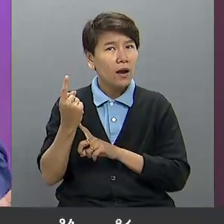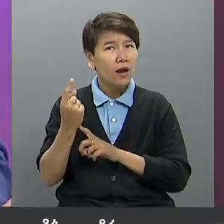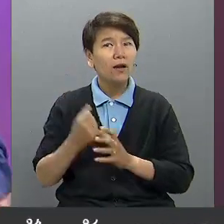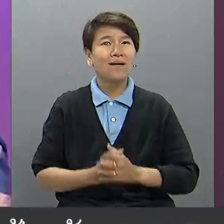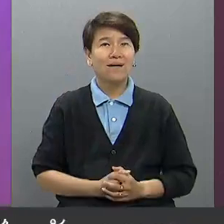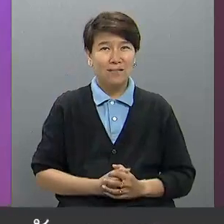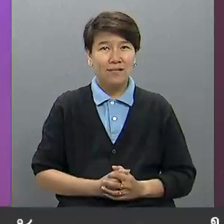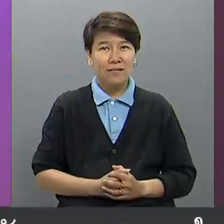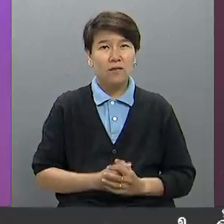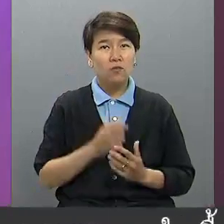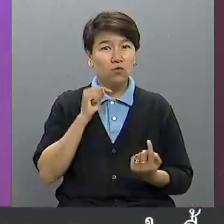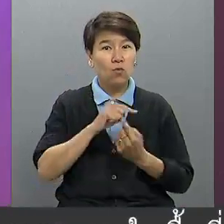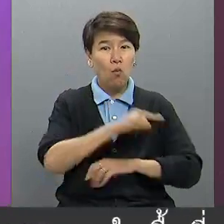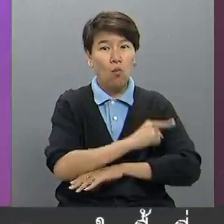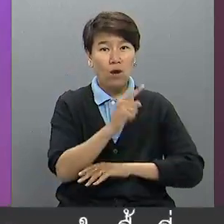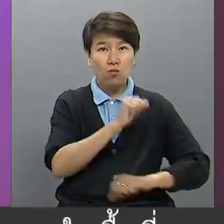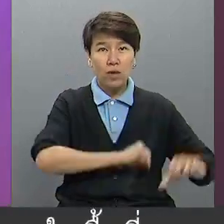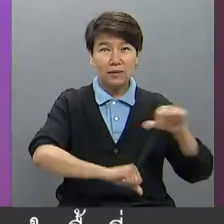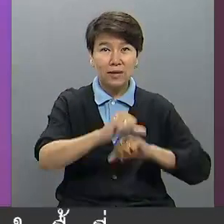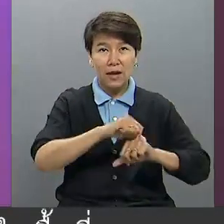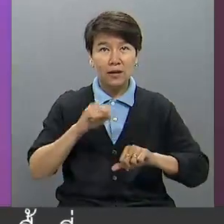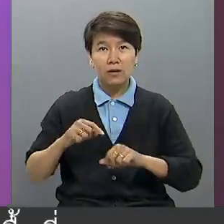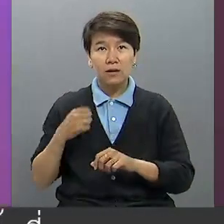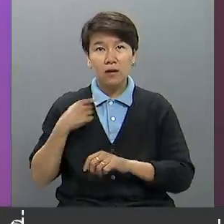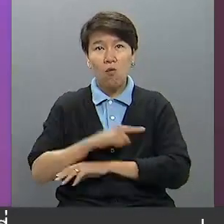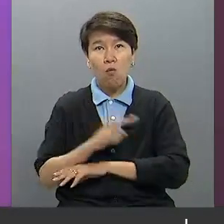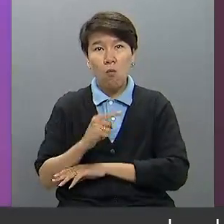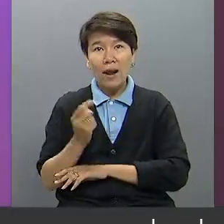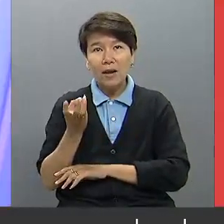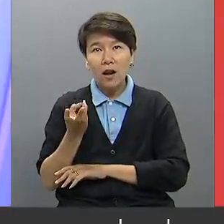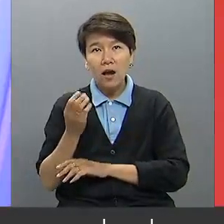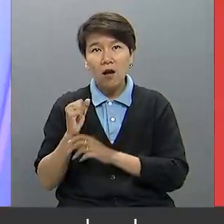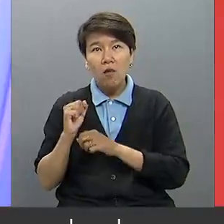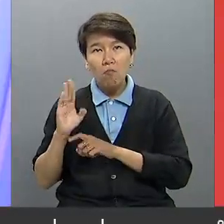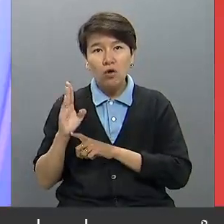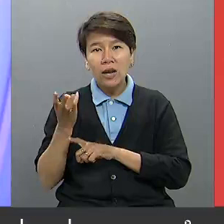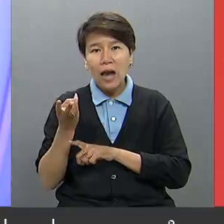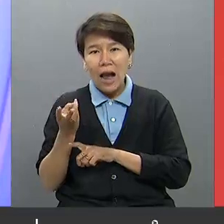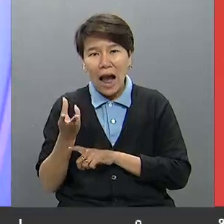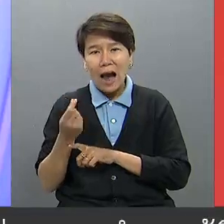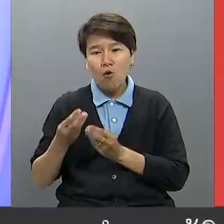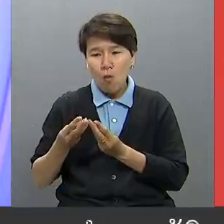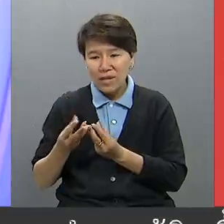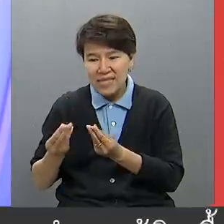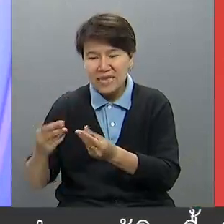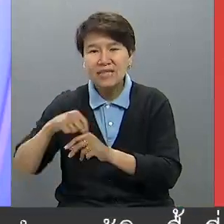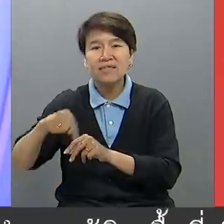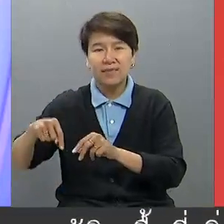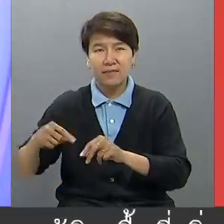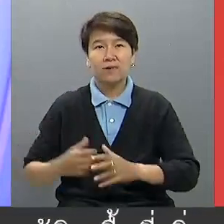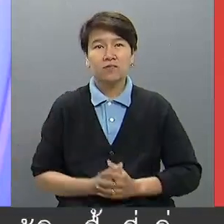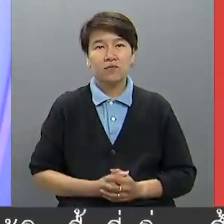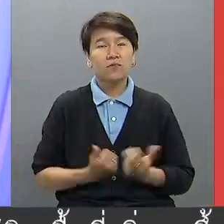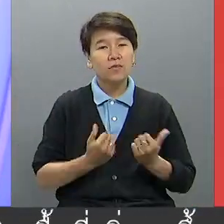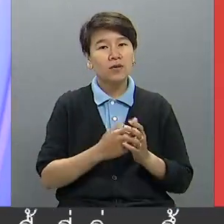ทยาศาสตร์แห่งชาติแล้วก็เป็นวันอะไรฮะวันบุญข้าว ประดับดิน ประดับดิน เออไม่เคยได้ยินเหมือนกันนะฮะสวัสดีคุณชยันดิษ